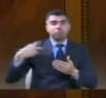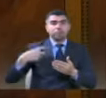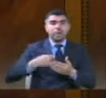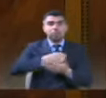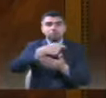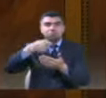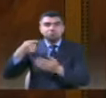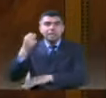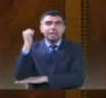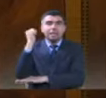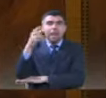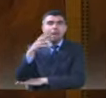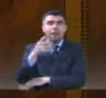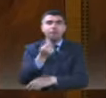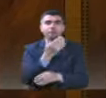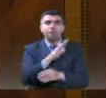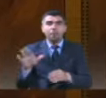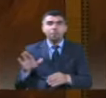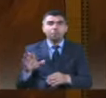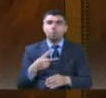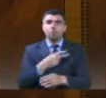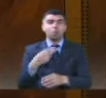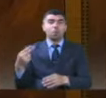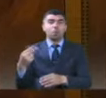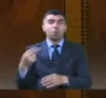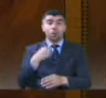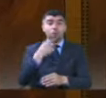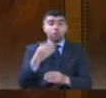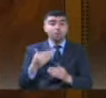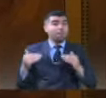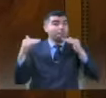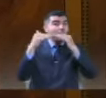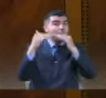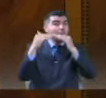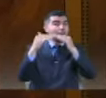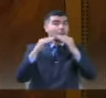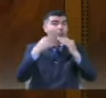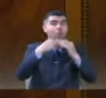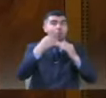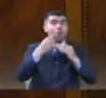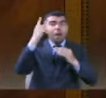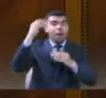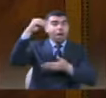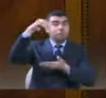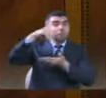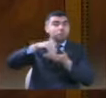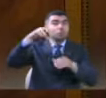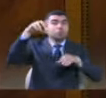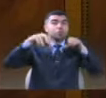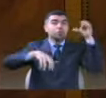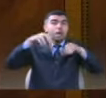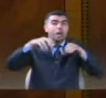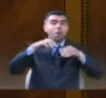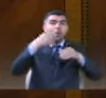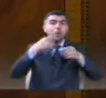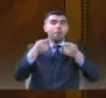والإعفاءات الضريبية، أليس من باب الإنصاف سيد رئيس الحكومة أن بعدما جاد الله علينا بالمطر، ودائما ترددون إذا جاد